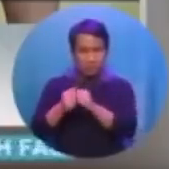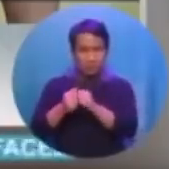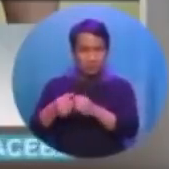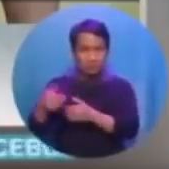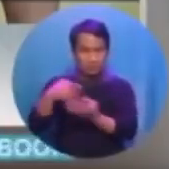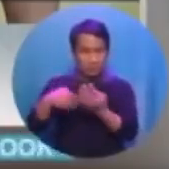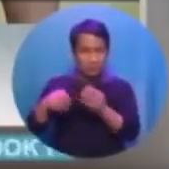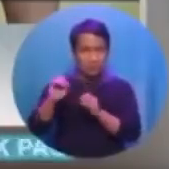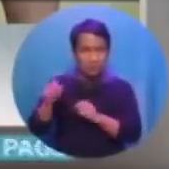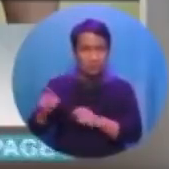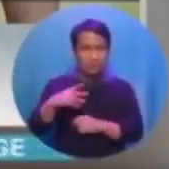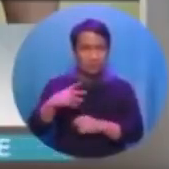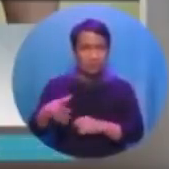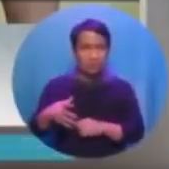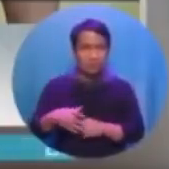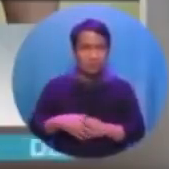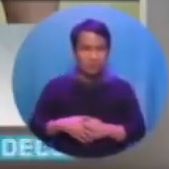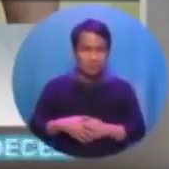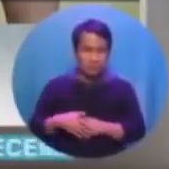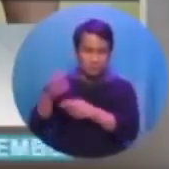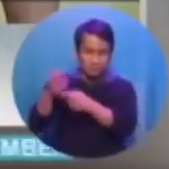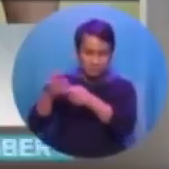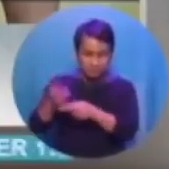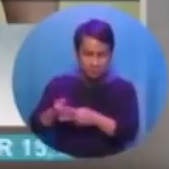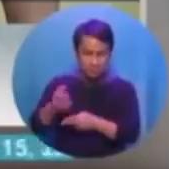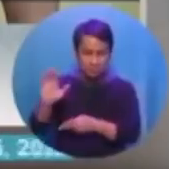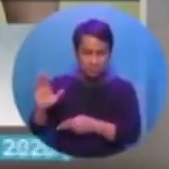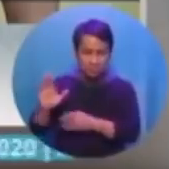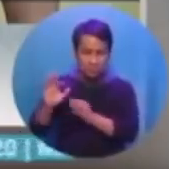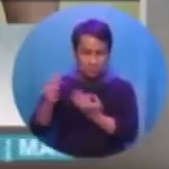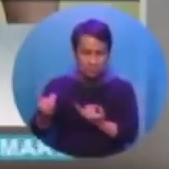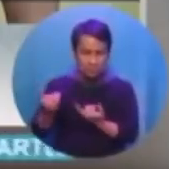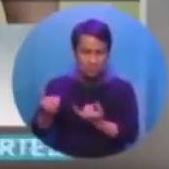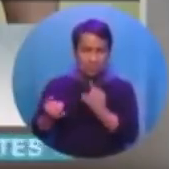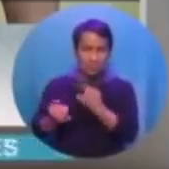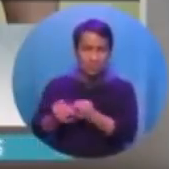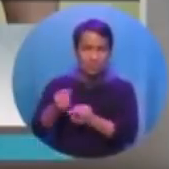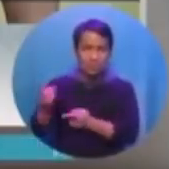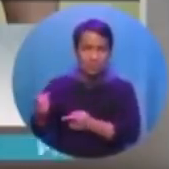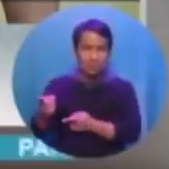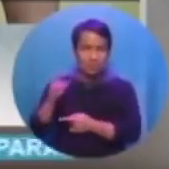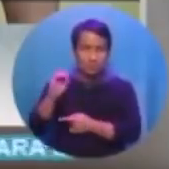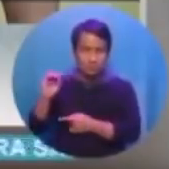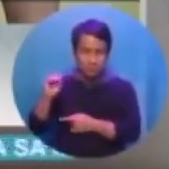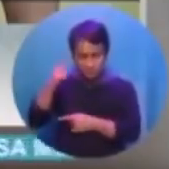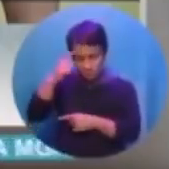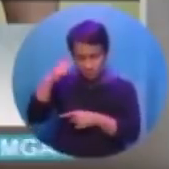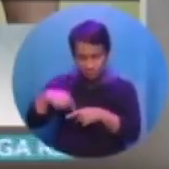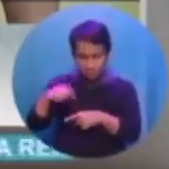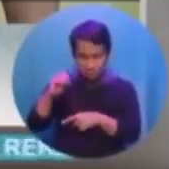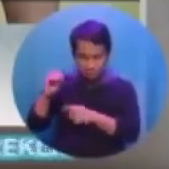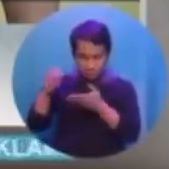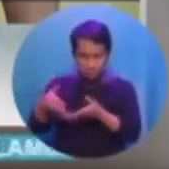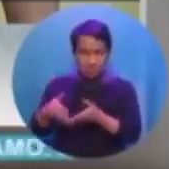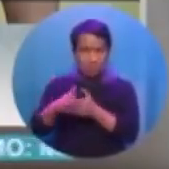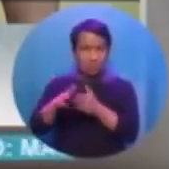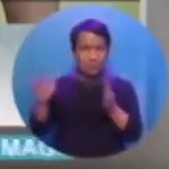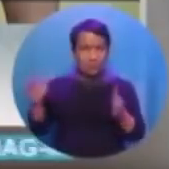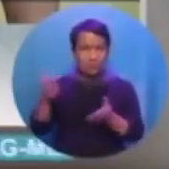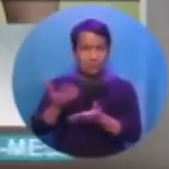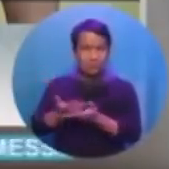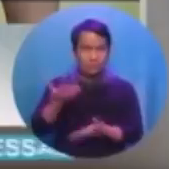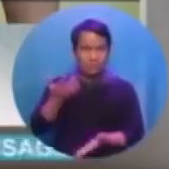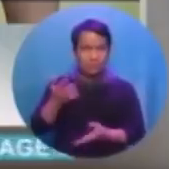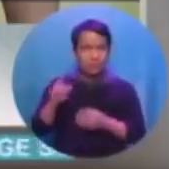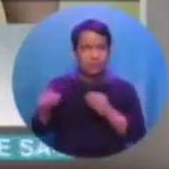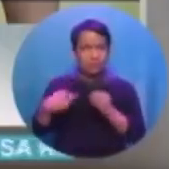lang, ganito ganyan, nakapangalan doon sa barkada mo. Tapos ngayon, ikaw yung rent owner kasi ikaw yung may malaking sweldo o